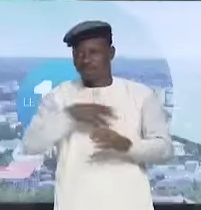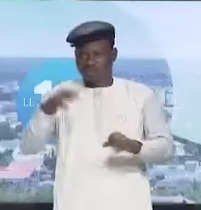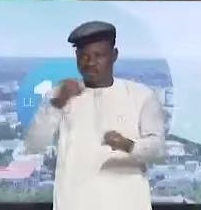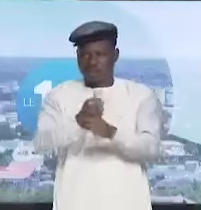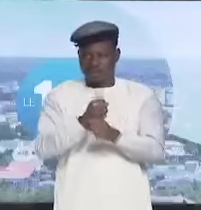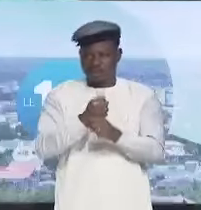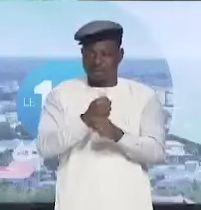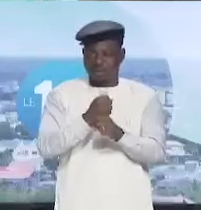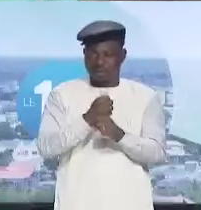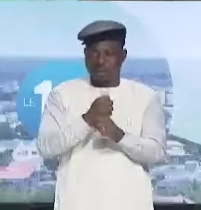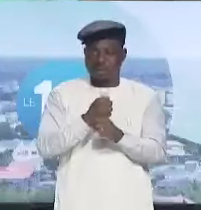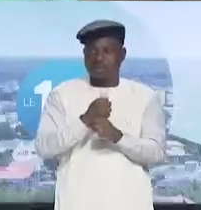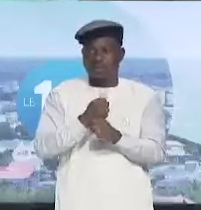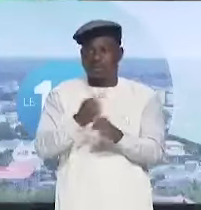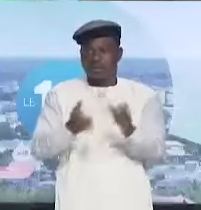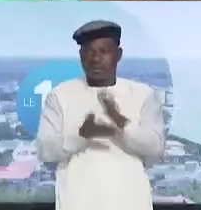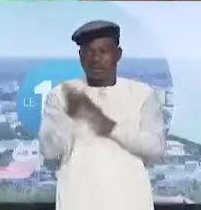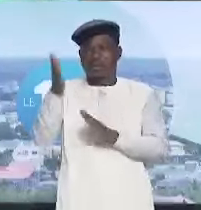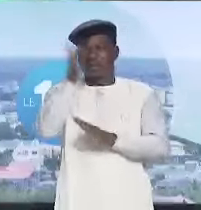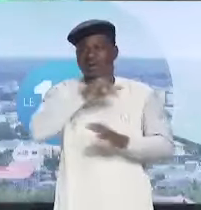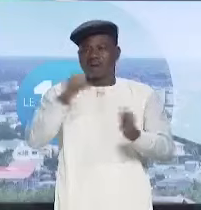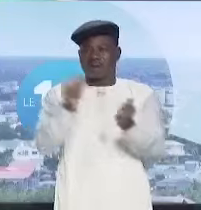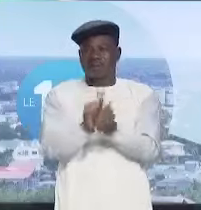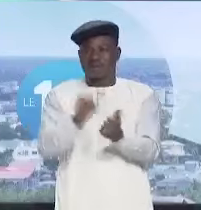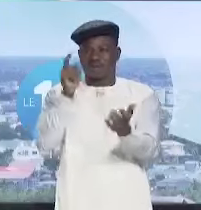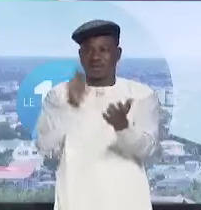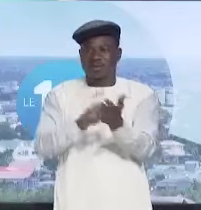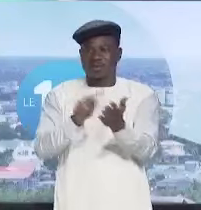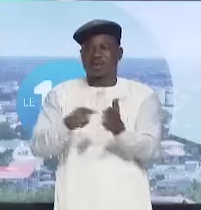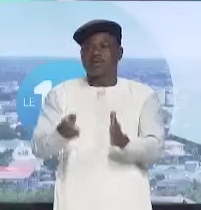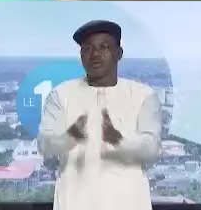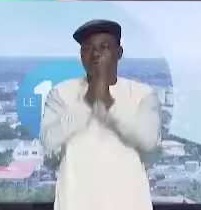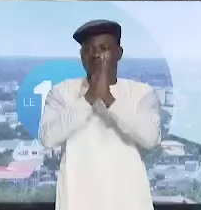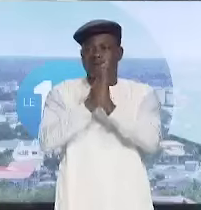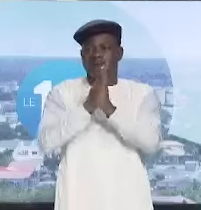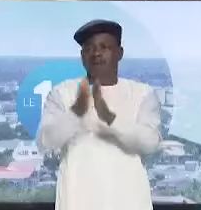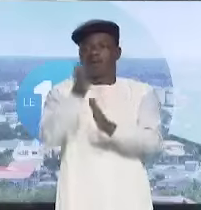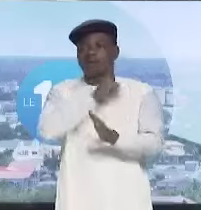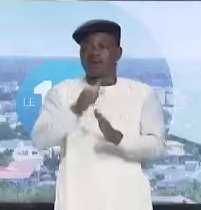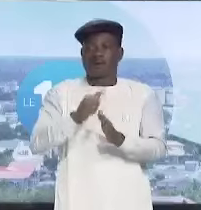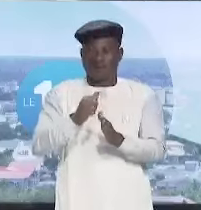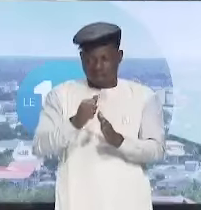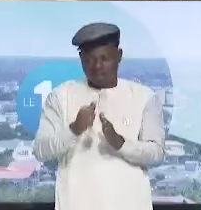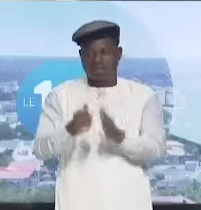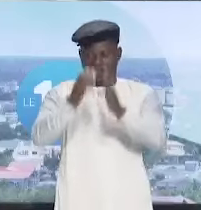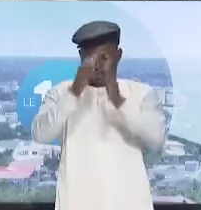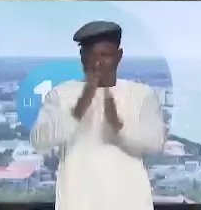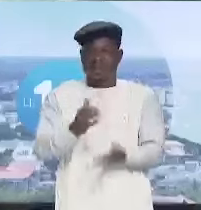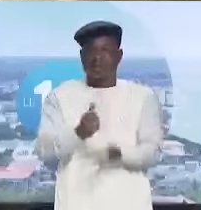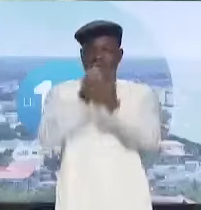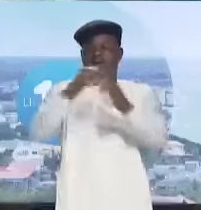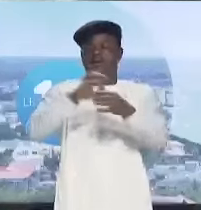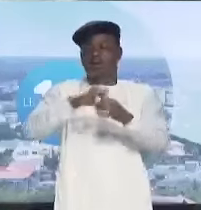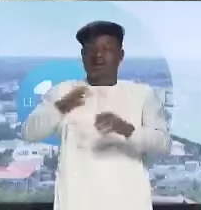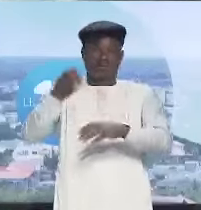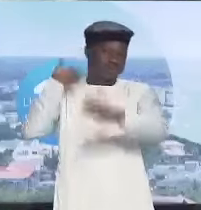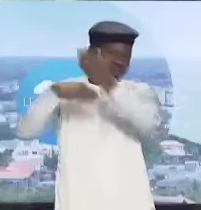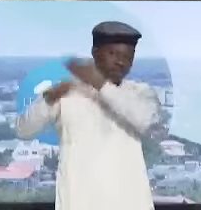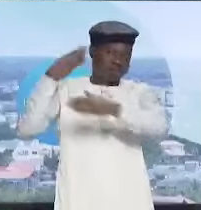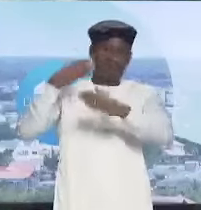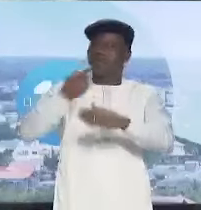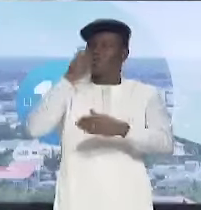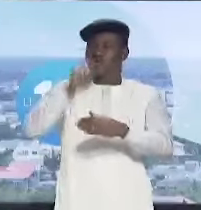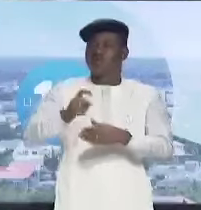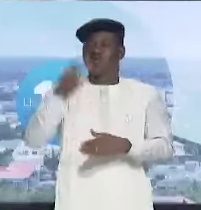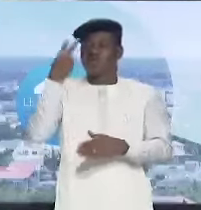résolution d'apporter un poulet afin de formuler une requête aux ancêtres. Pour le sacrificateur, il nous en faut deux en plus